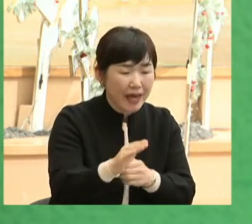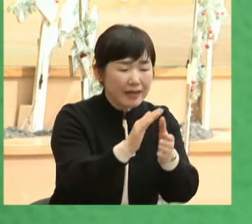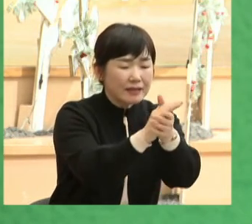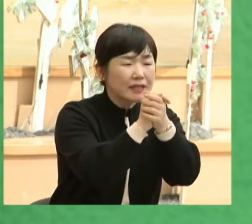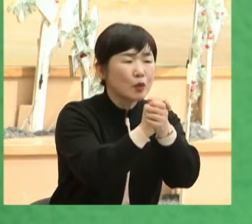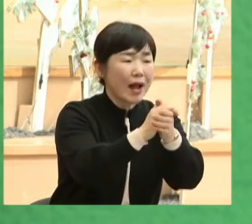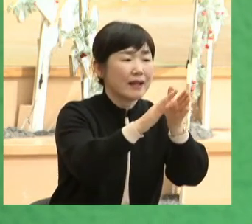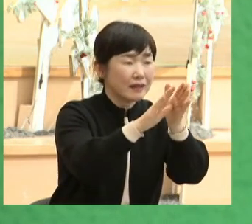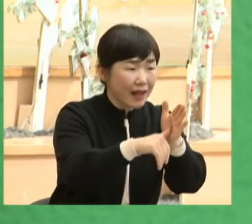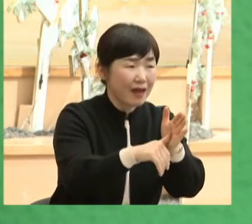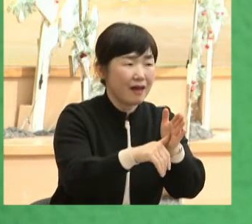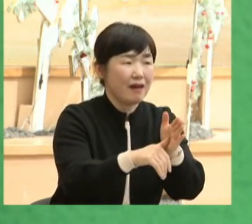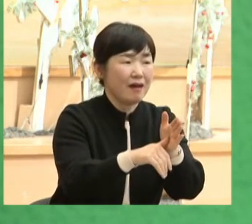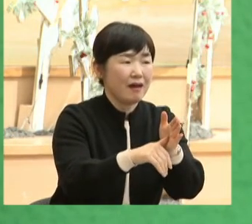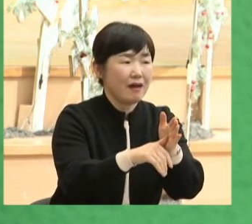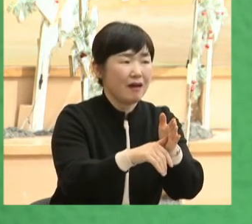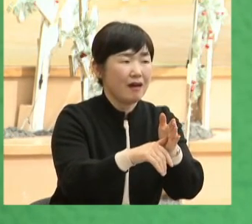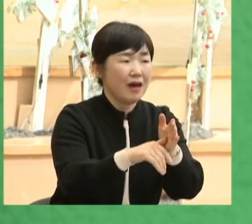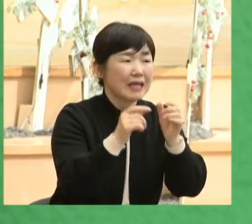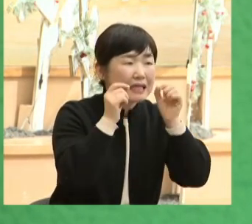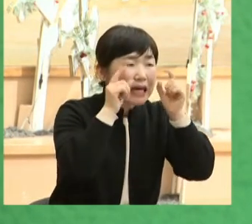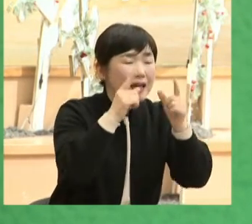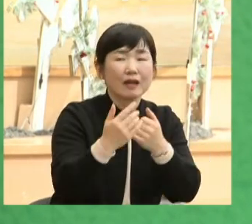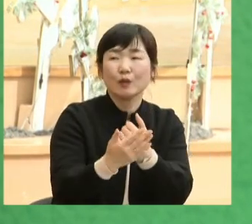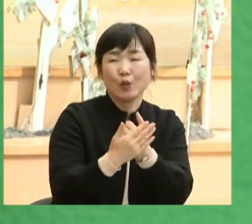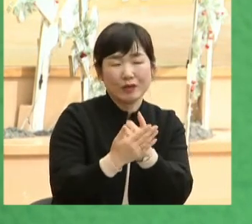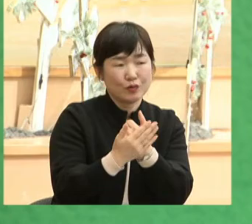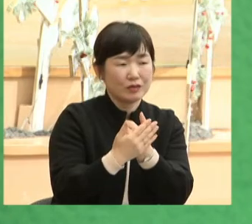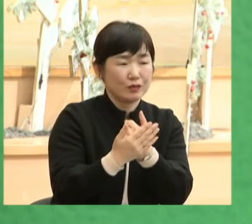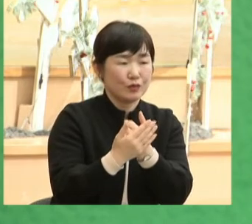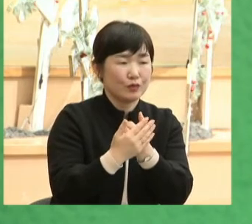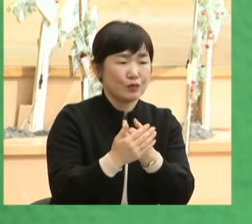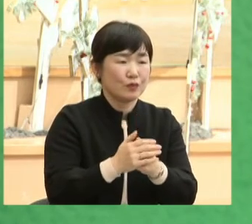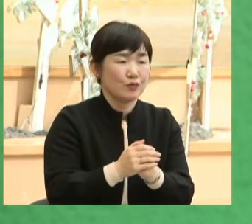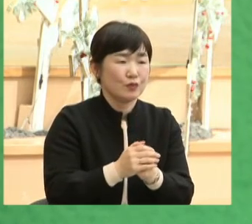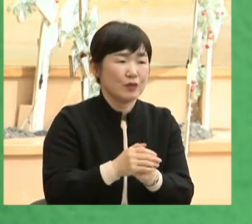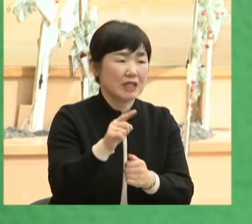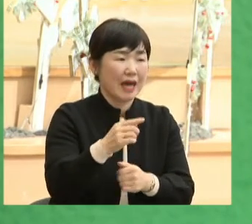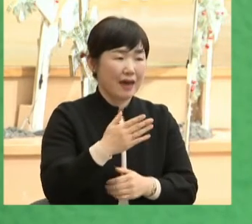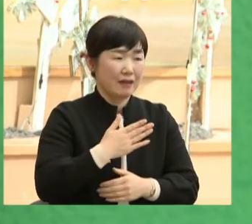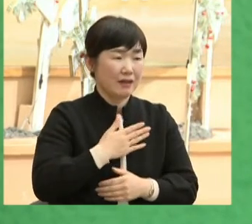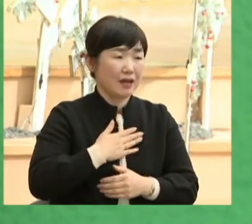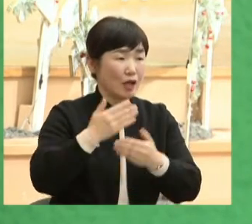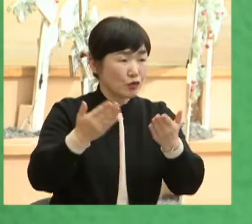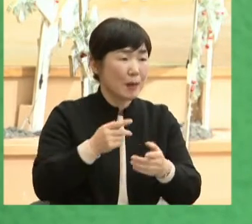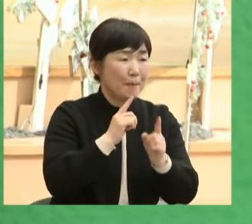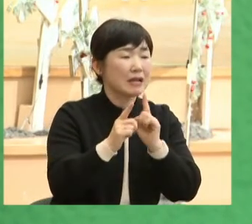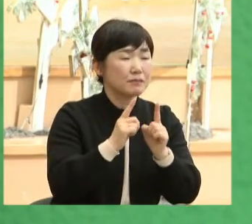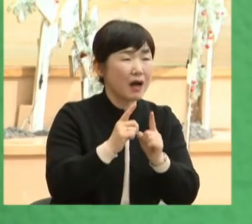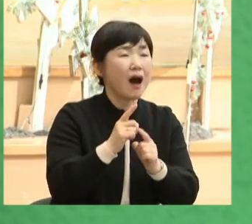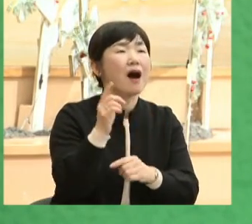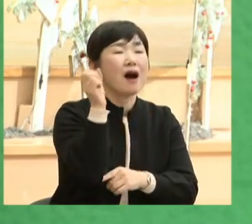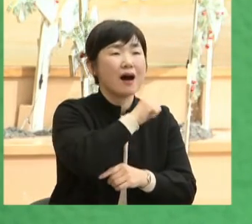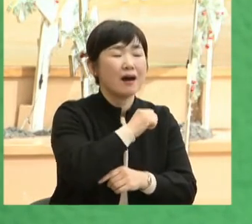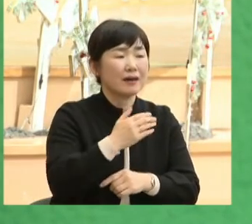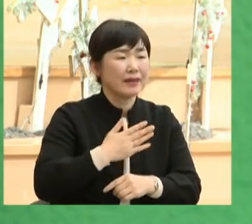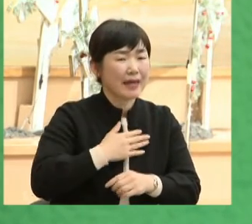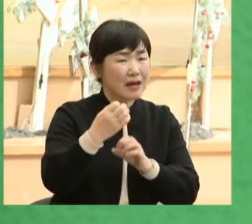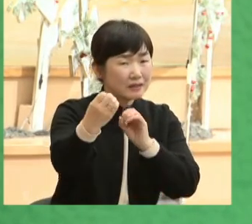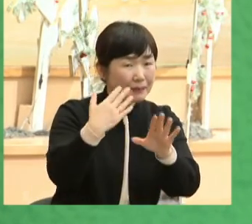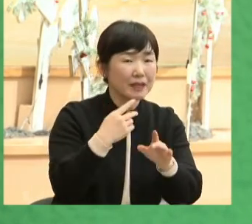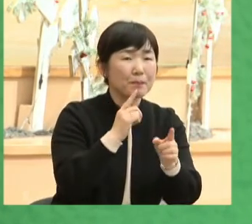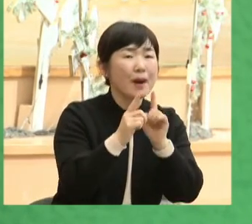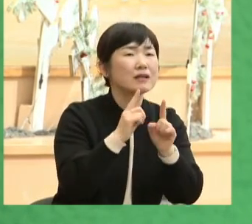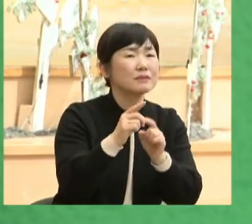때 어떻게 계산을 죄송하지 나가는 거예요 내게 주시는 말씀 이구나 경남을